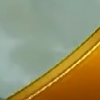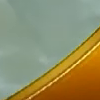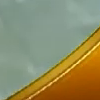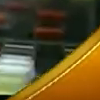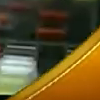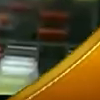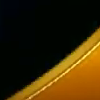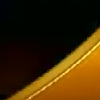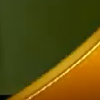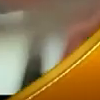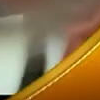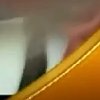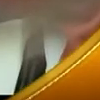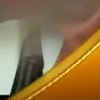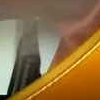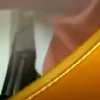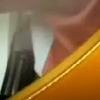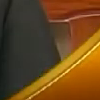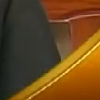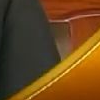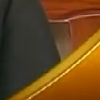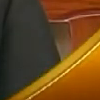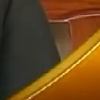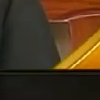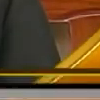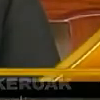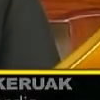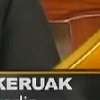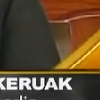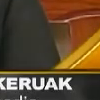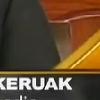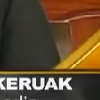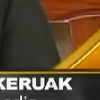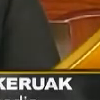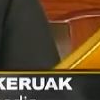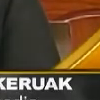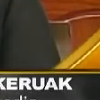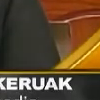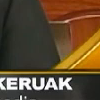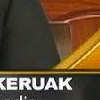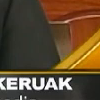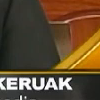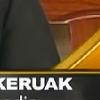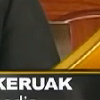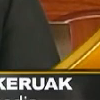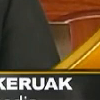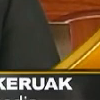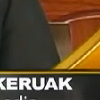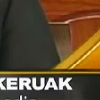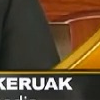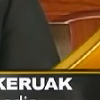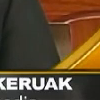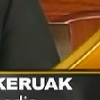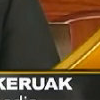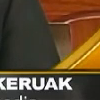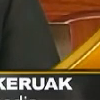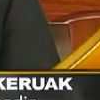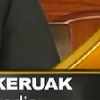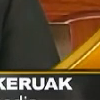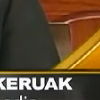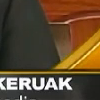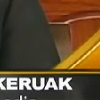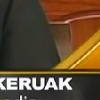negara dan melahirkan ikon-ikon besar dalam pelbagai bidang RTM seharusnya bertindak sebagai medium